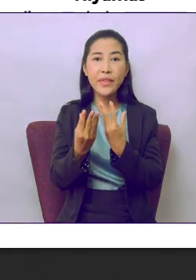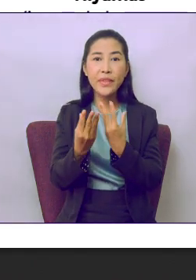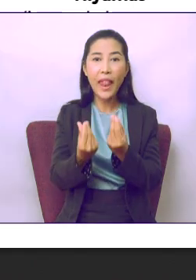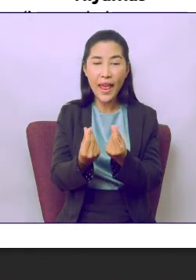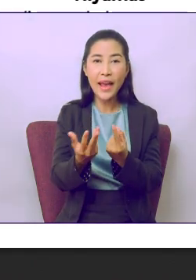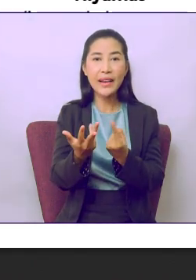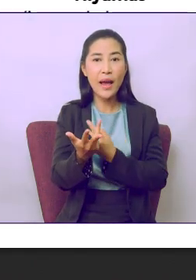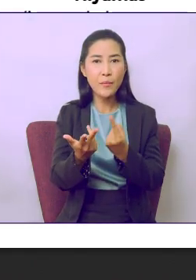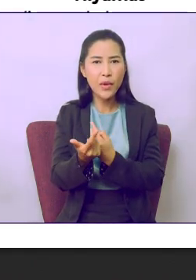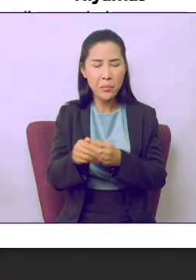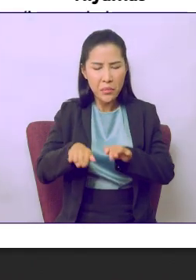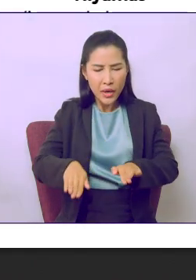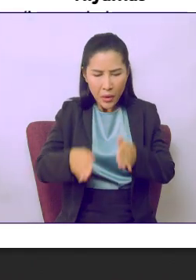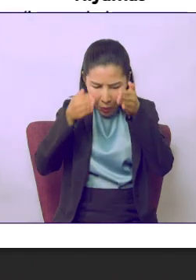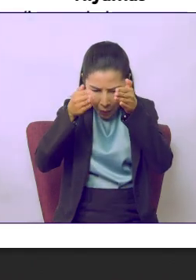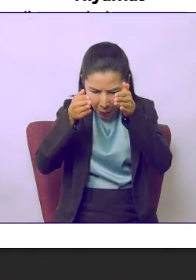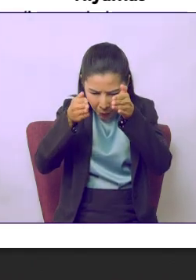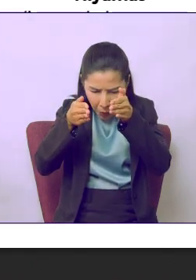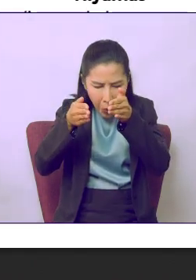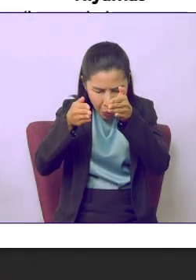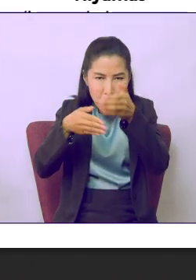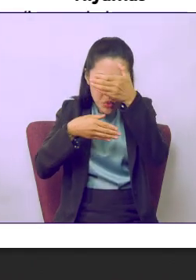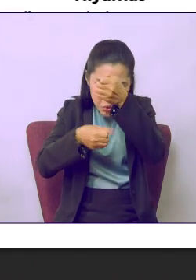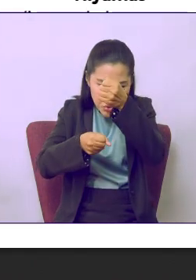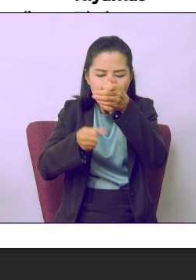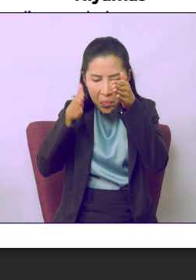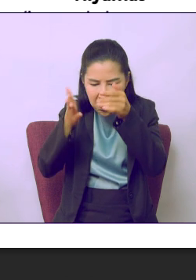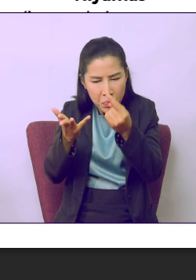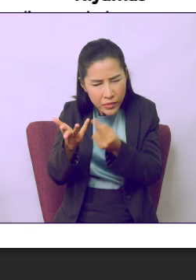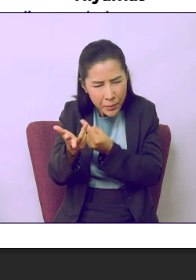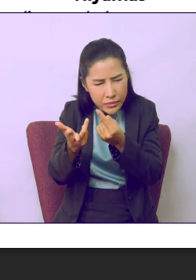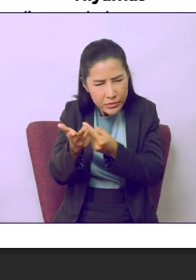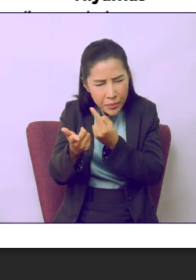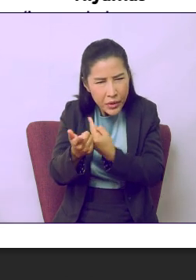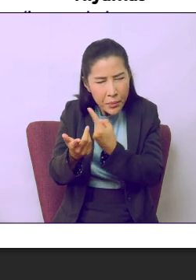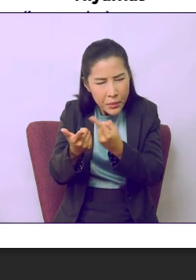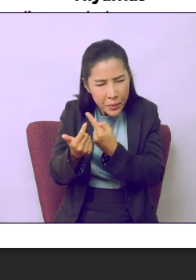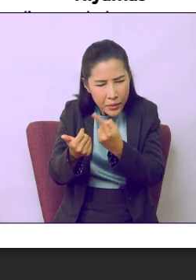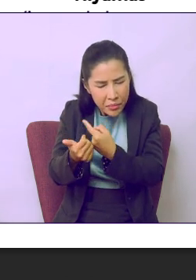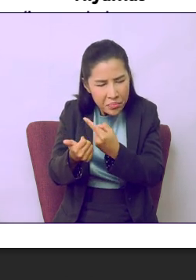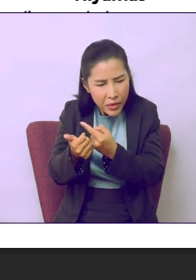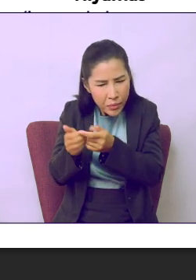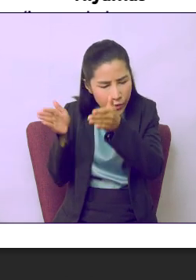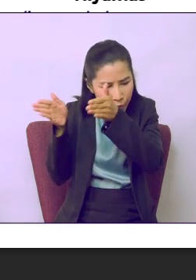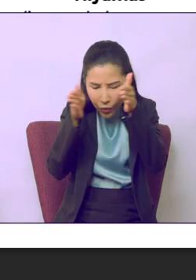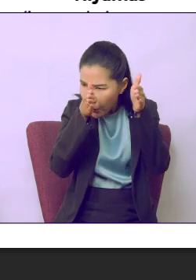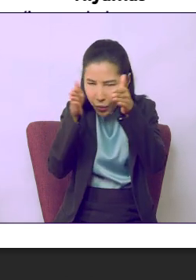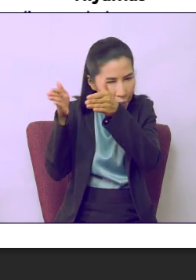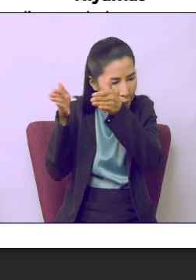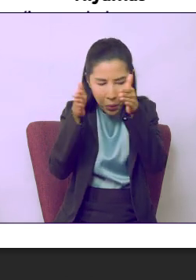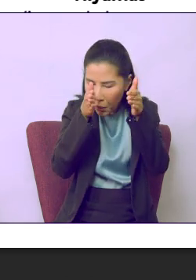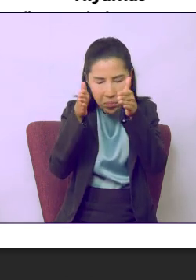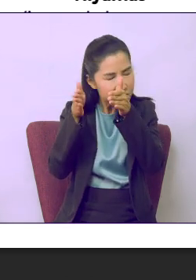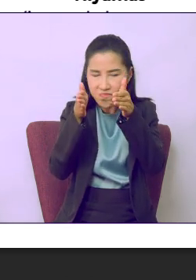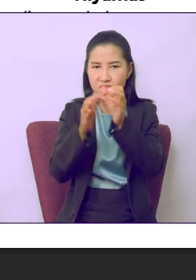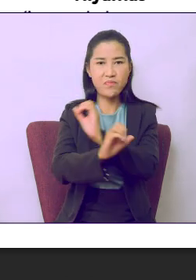ใช้การนับเลขเนี่ยเด็กก็จดจ่อเหมือนกันนะครับจดจ่ออยู่กับสิ่งใดสิ่งหนึ่งนะครับก็จะตัดการรบกวนจากที่เค้านะครับฟุ้งๆนะ